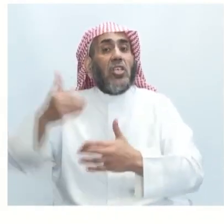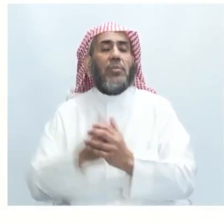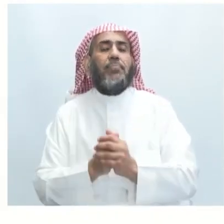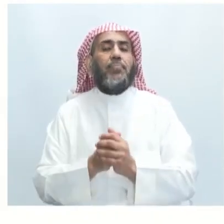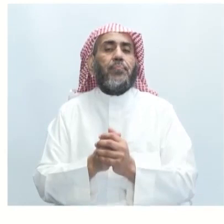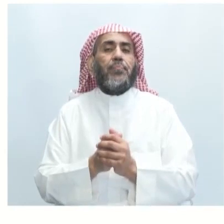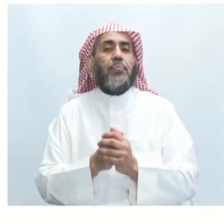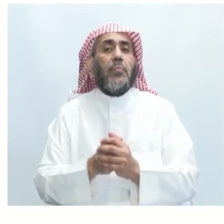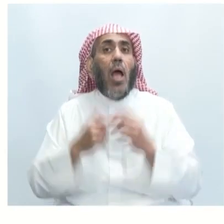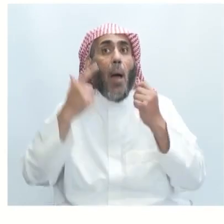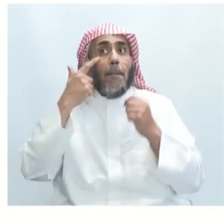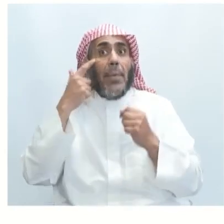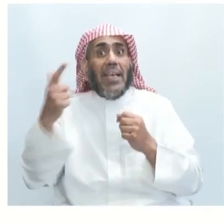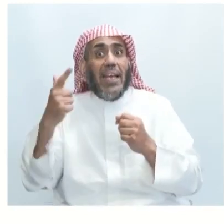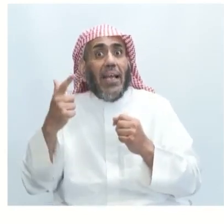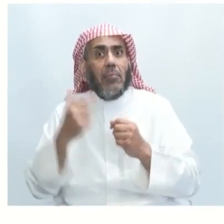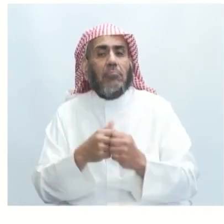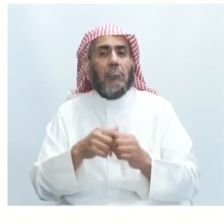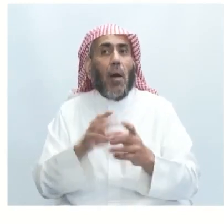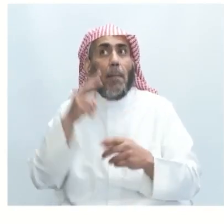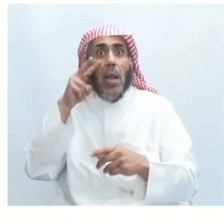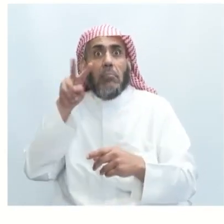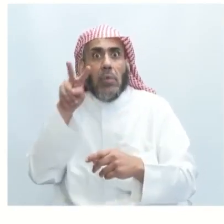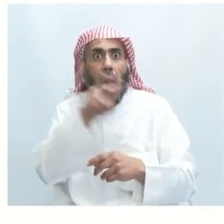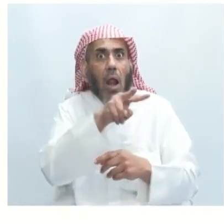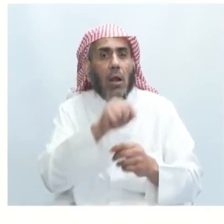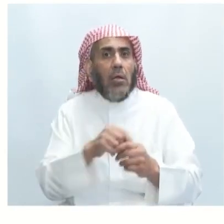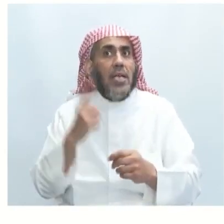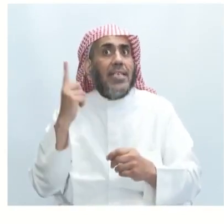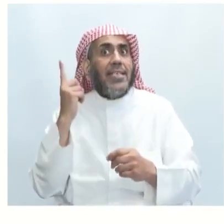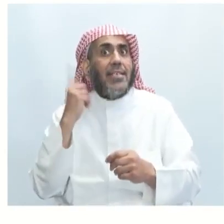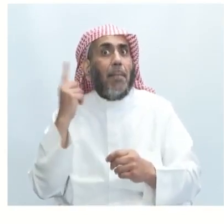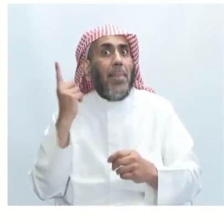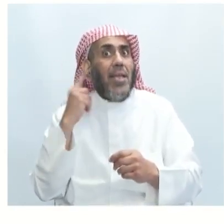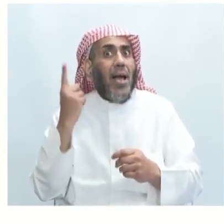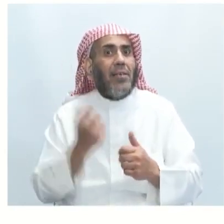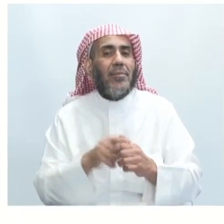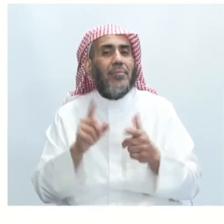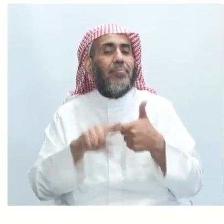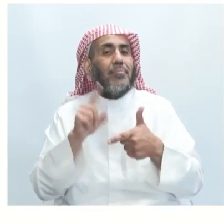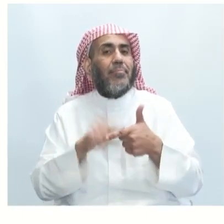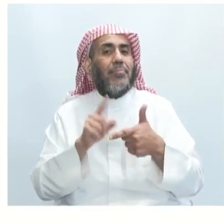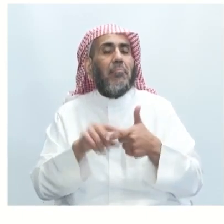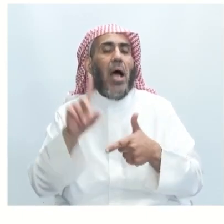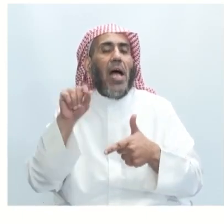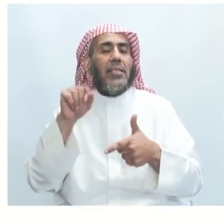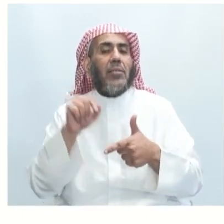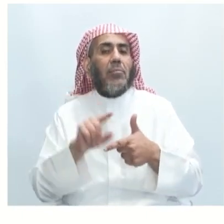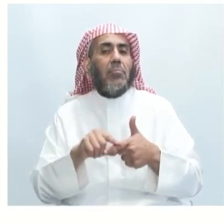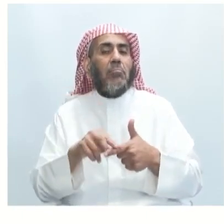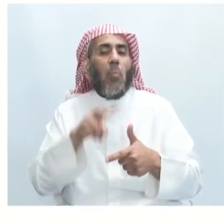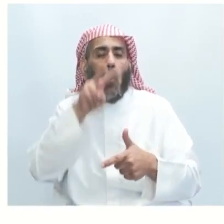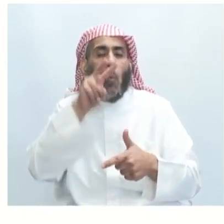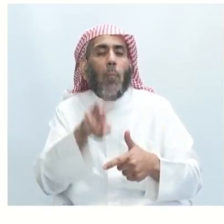الخارجيه بصريه من خلال الابصار سمعيه من خلال احسن احسنتم